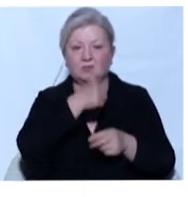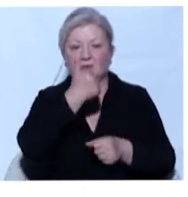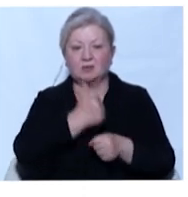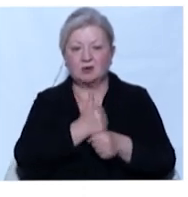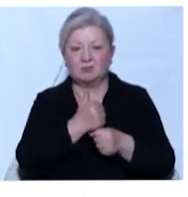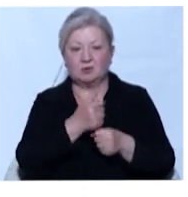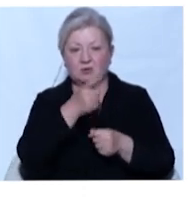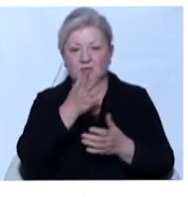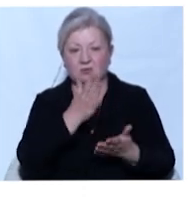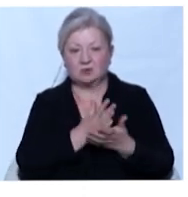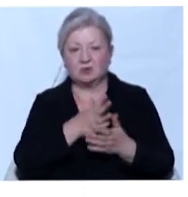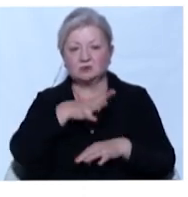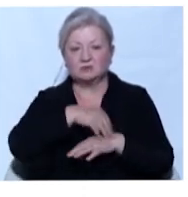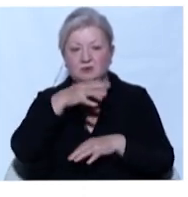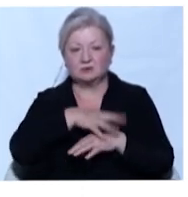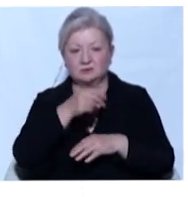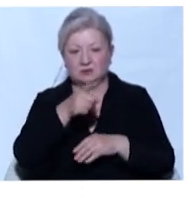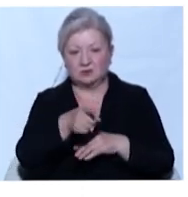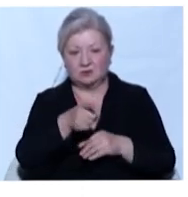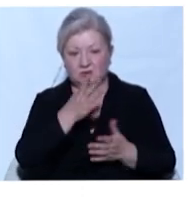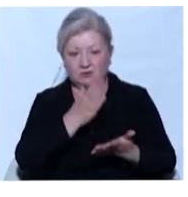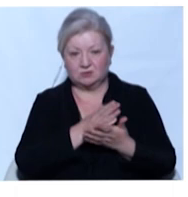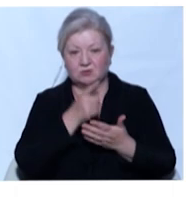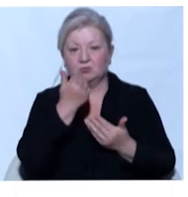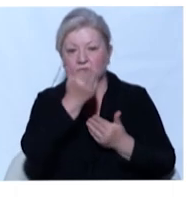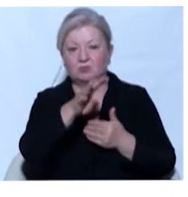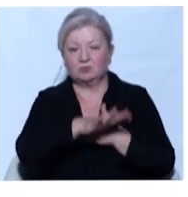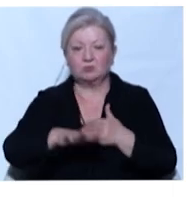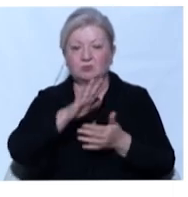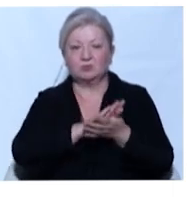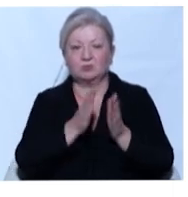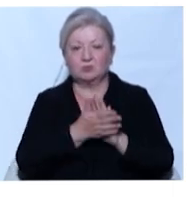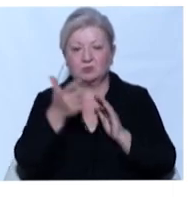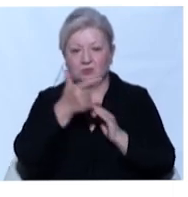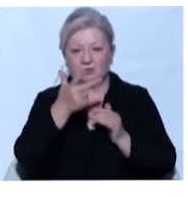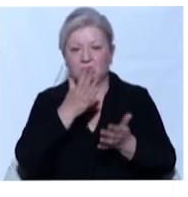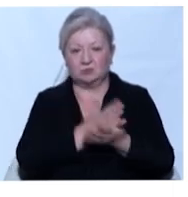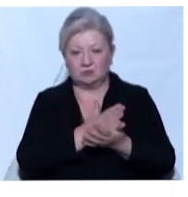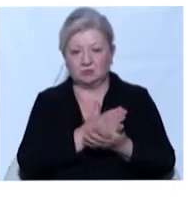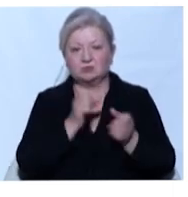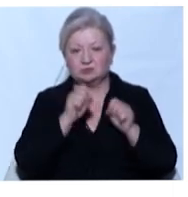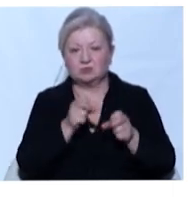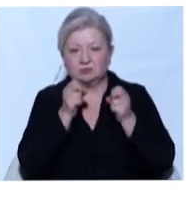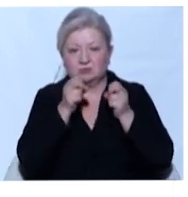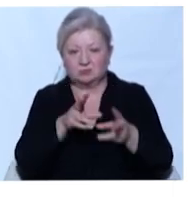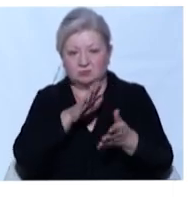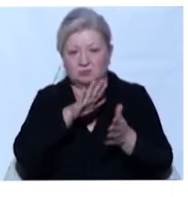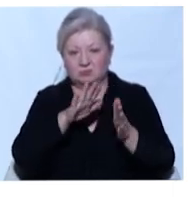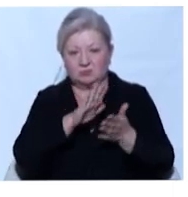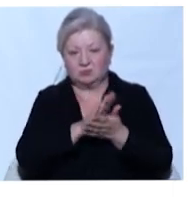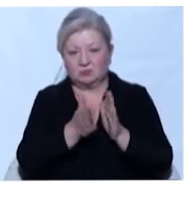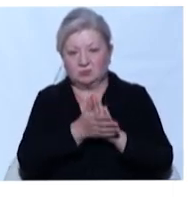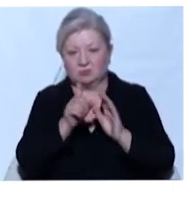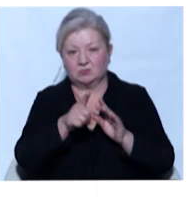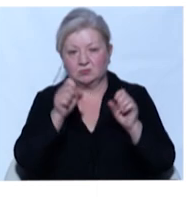მოთამაშე გვევლინება შვეიცარია. შვეიცარიის გეოგრაფიულ მდებარეობას შესაძლოა იყოს საფრთხის შემცველი, ყოფილიყო საფრთხის შემცველი